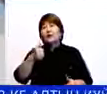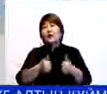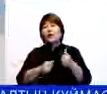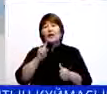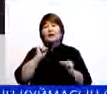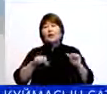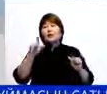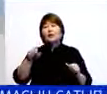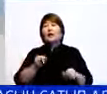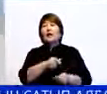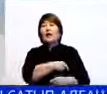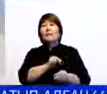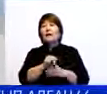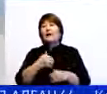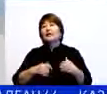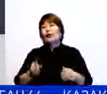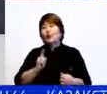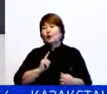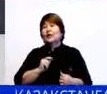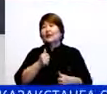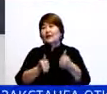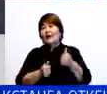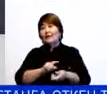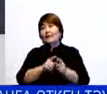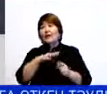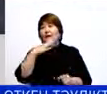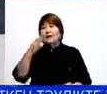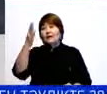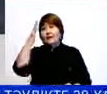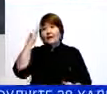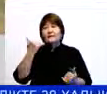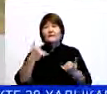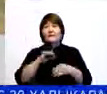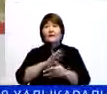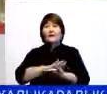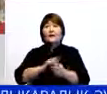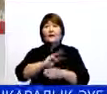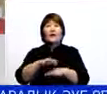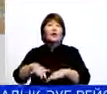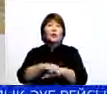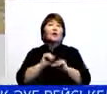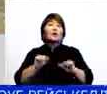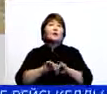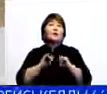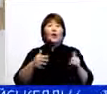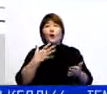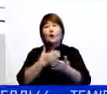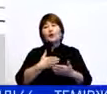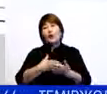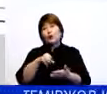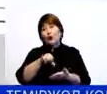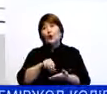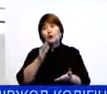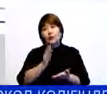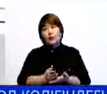жас спортшылар мен бапкерлердің асыға күтетін аламанына айналған. Талай таланттың танылуына жағдай жасап, бұқаралық спорттың дамуына өзіндік үлесін